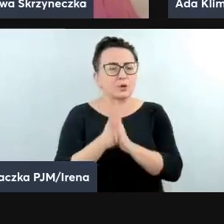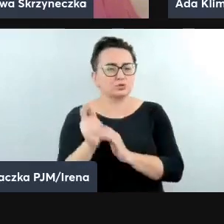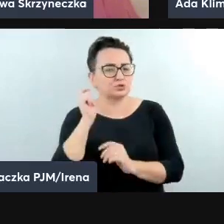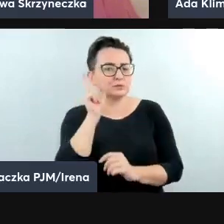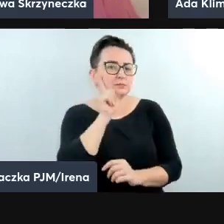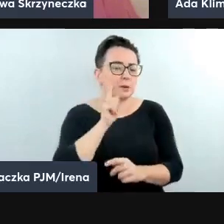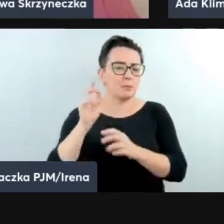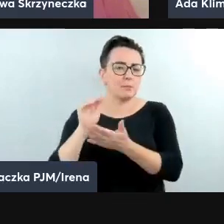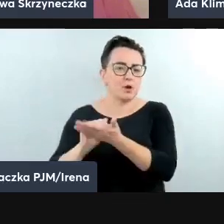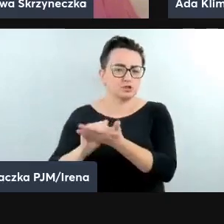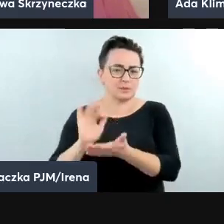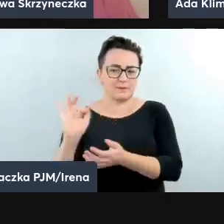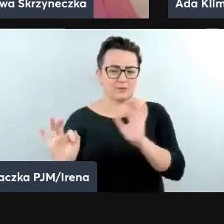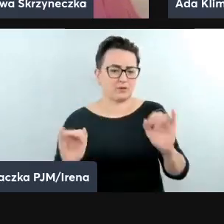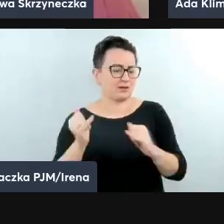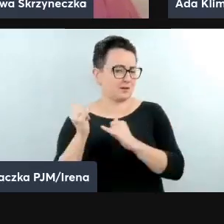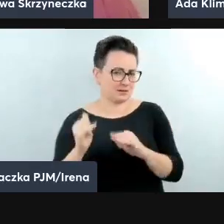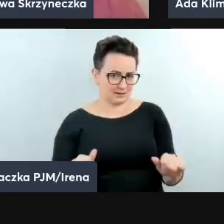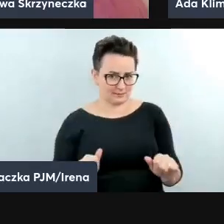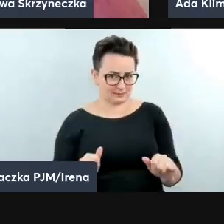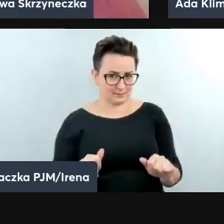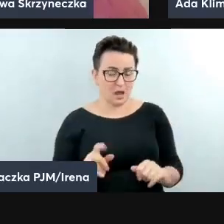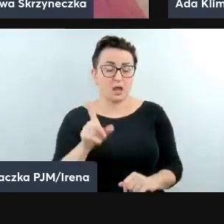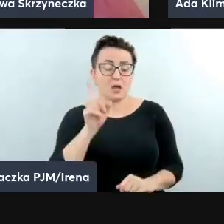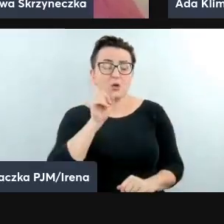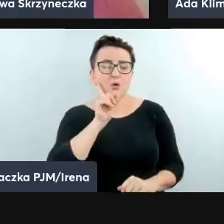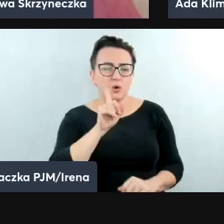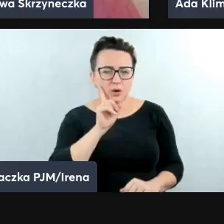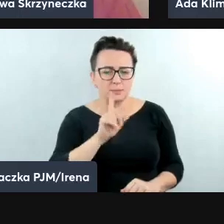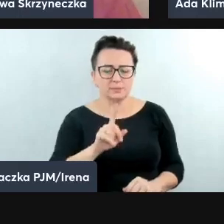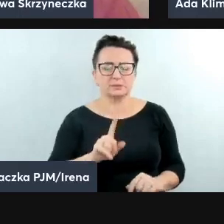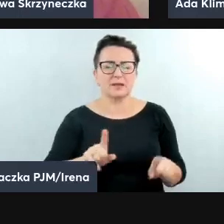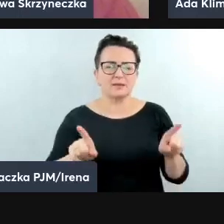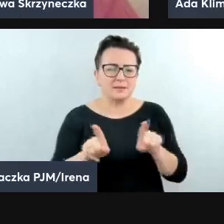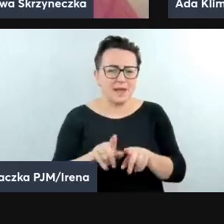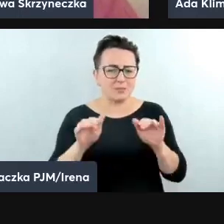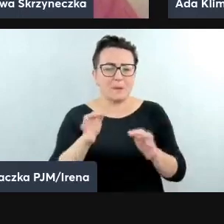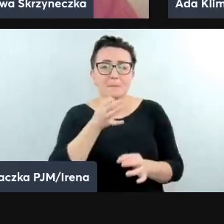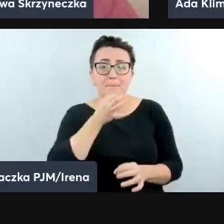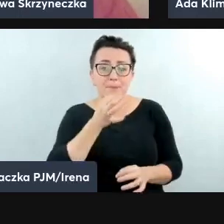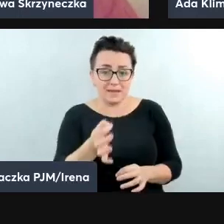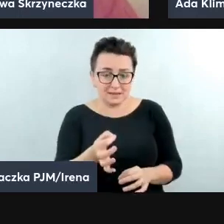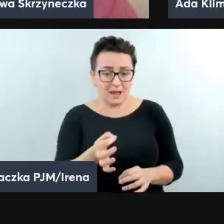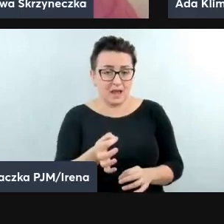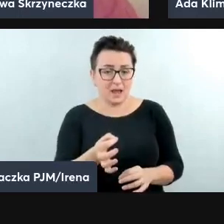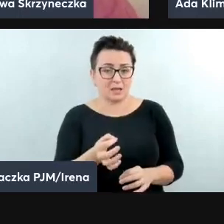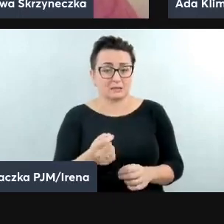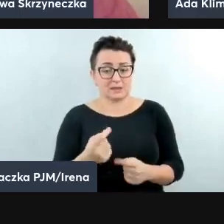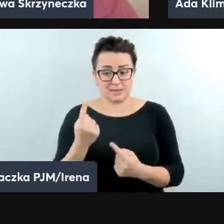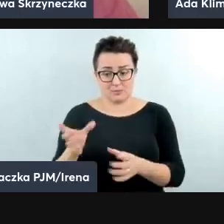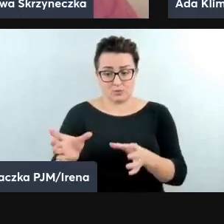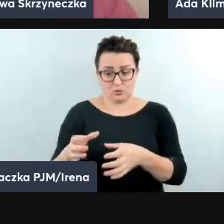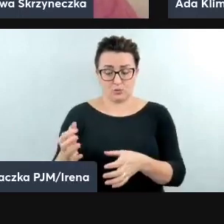Chłopaki też może jakoś tam o coś zapytają, o co by nie zapytali w innej konfiguracji, bo na przykład nie chcieliby na przykład kogoś